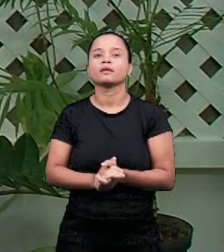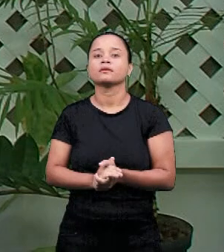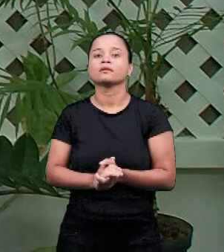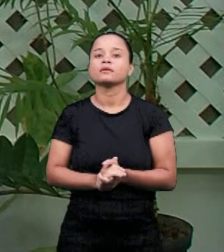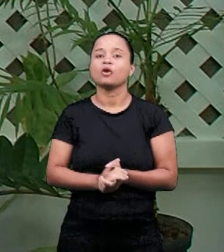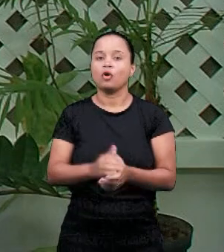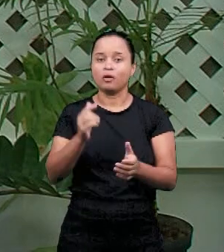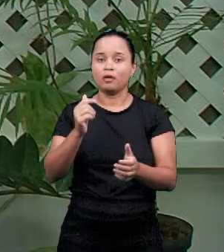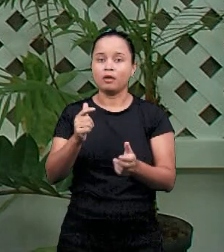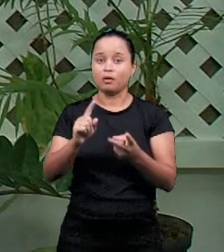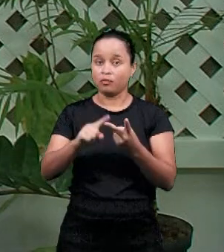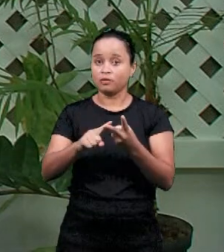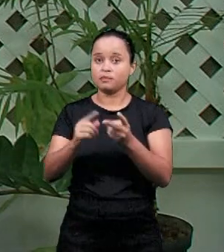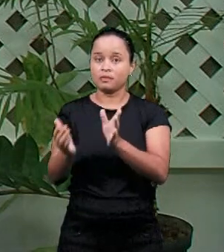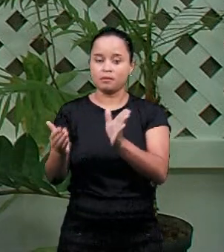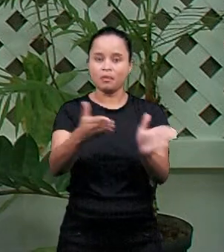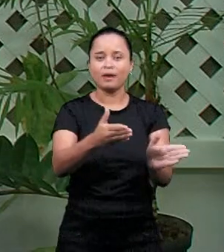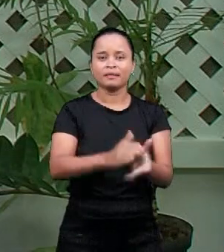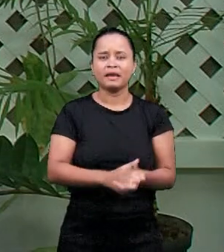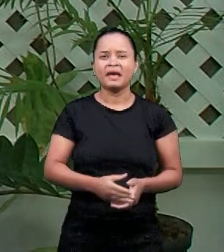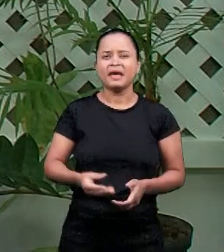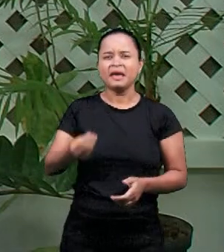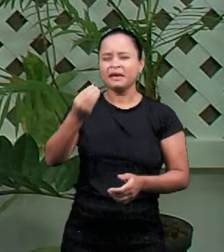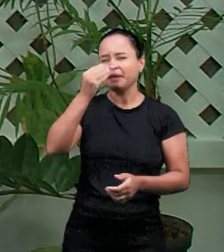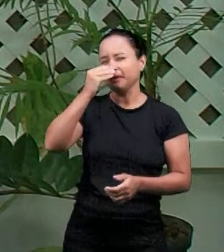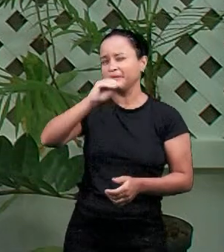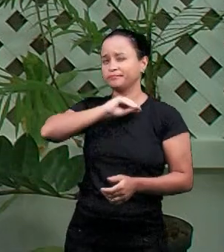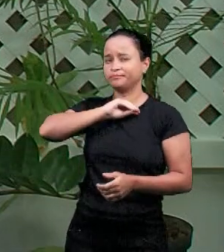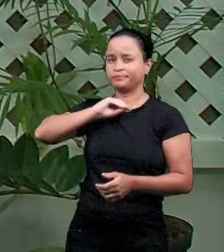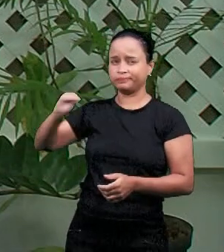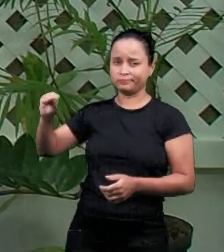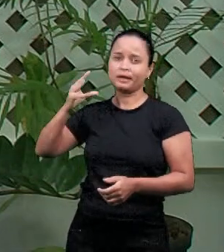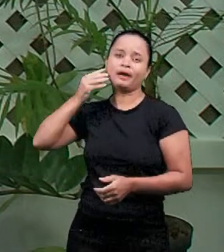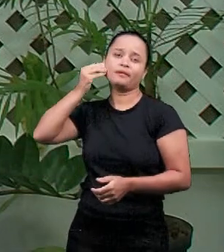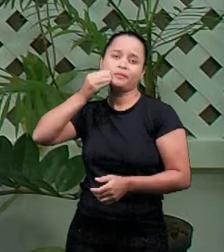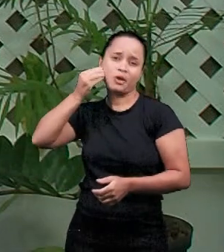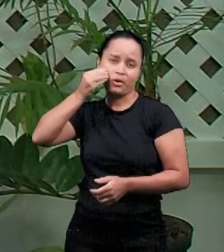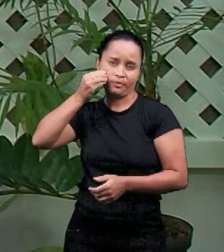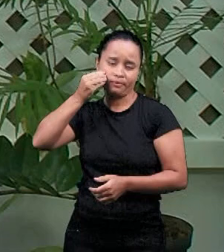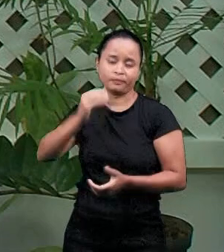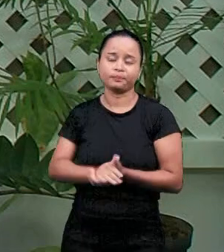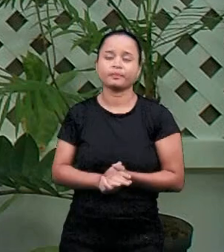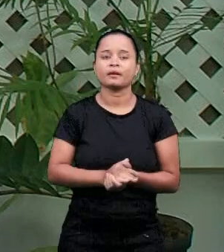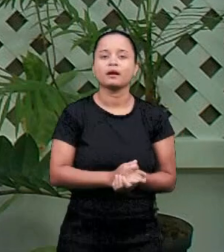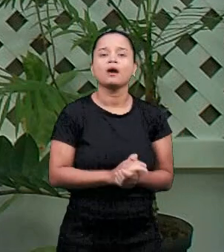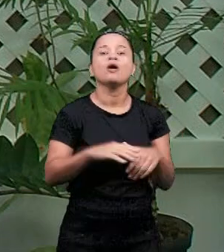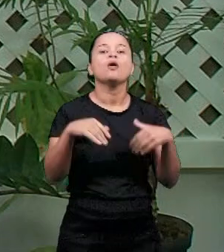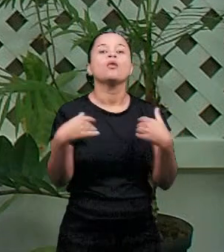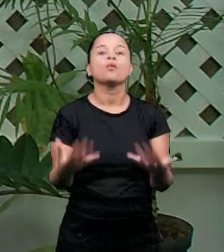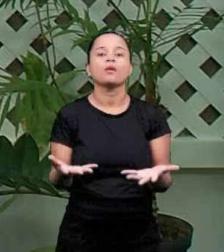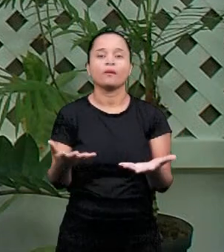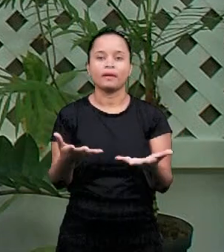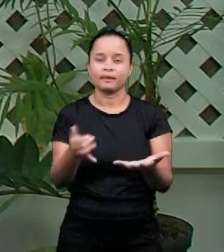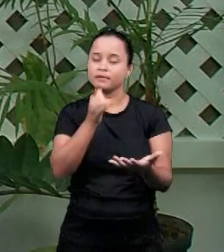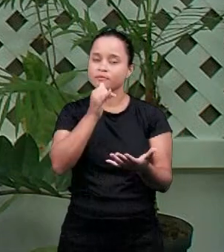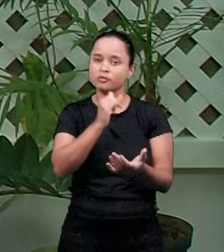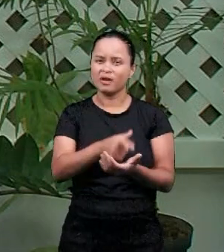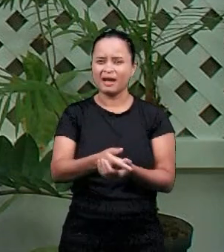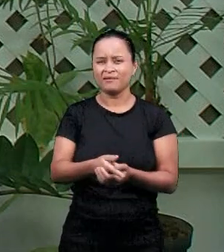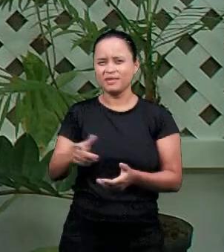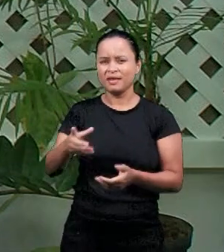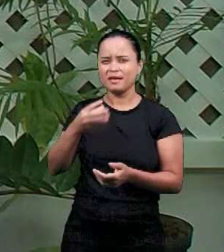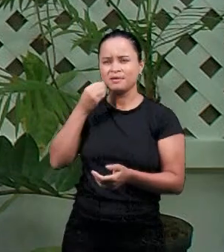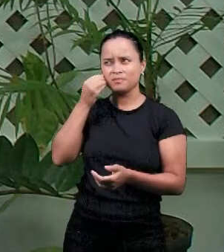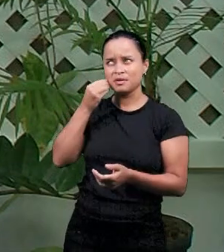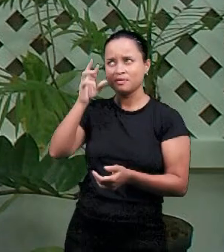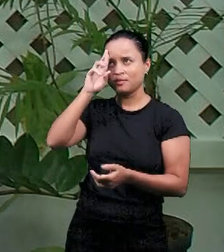l'expérience. Donc, quelle expérience? Donc, il n'a pas eu l'expérience avec le Seigneur, il ne renie pas. Mais vous avez eu l'expérience, vous